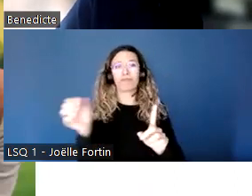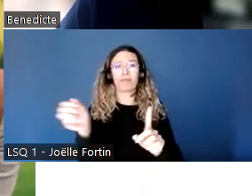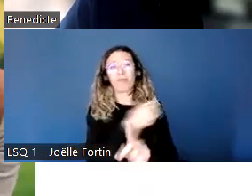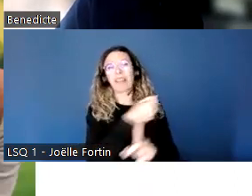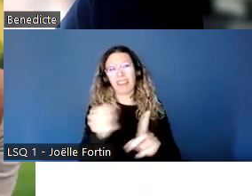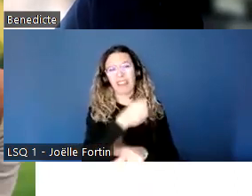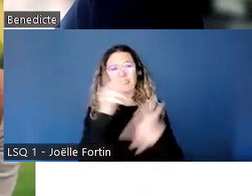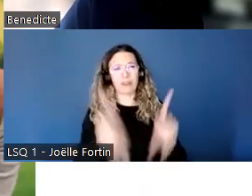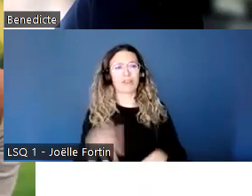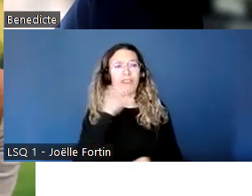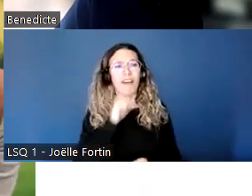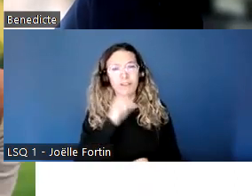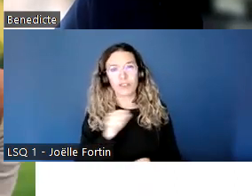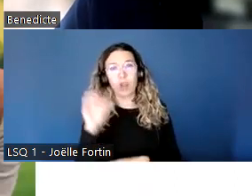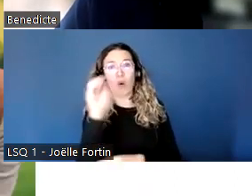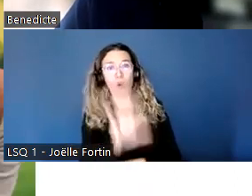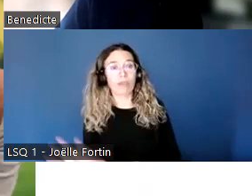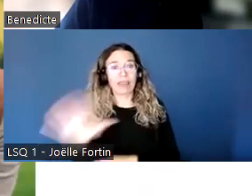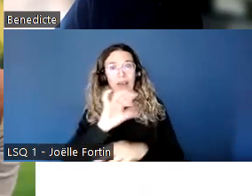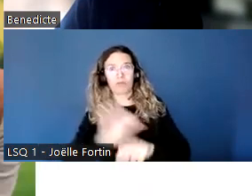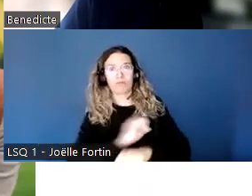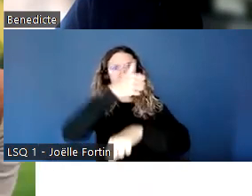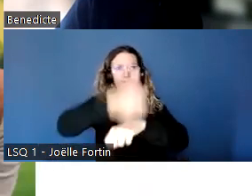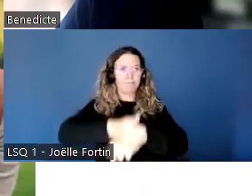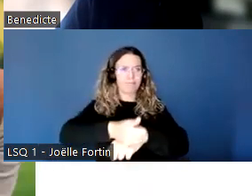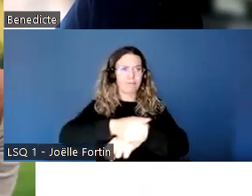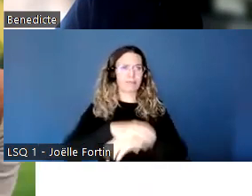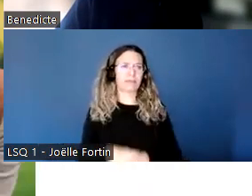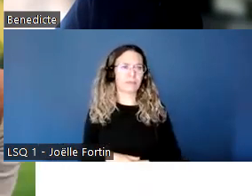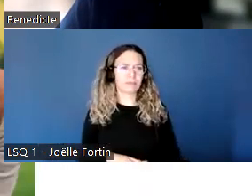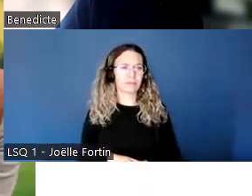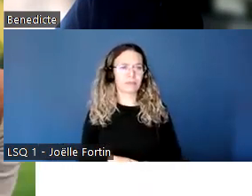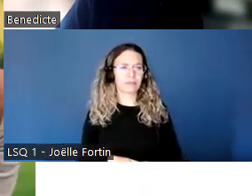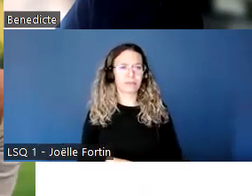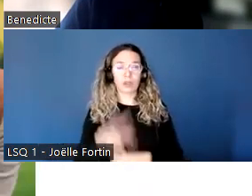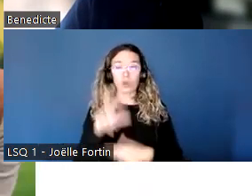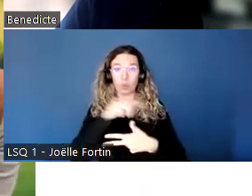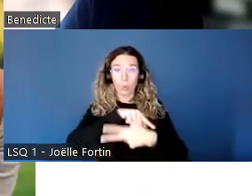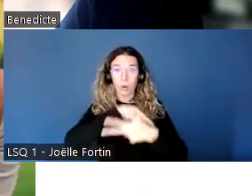premières, et qui s'articule